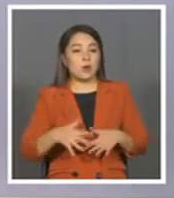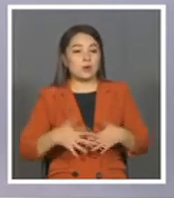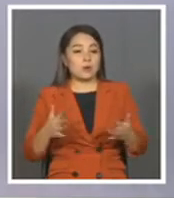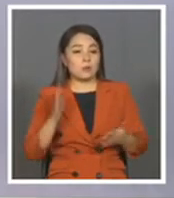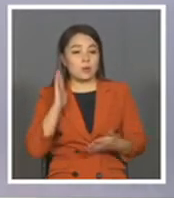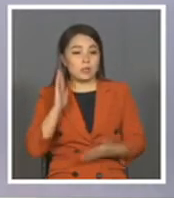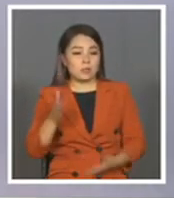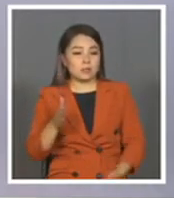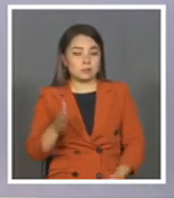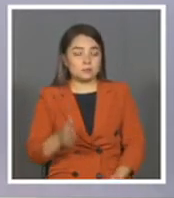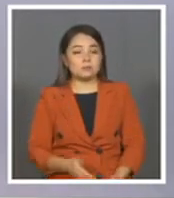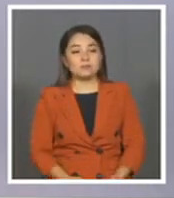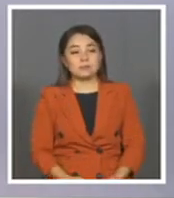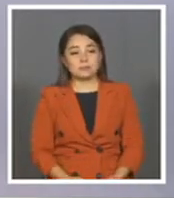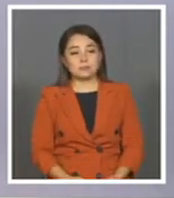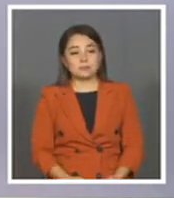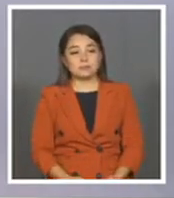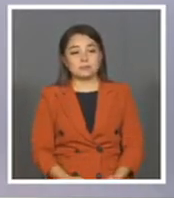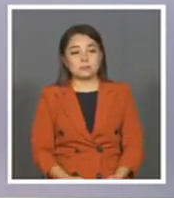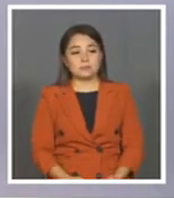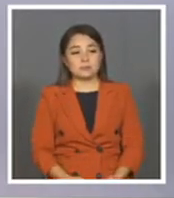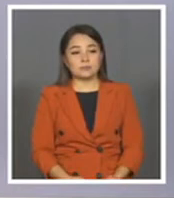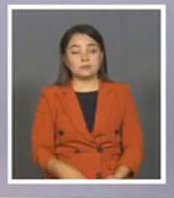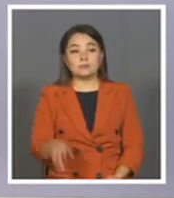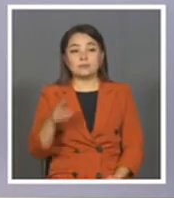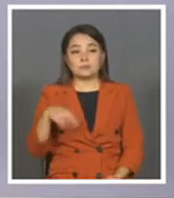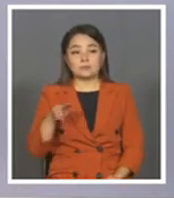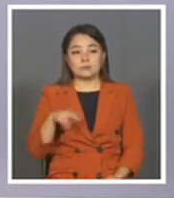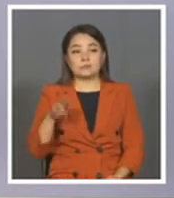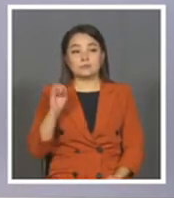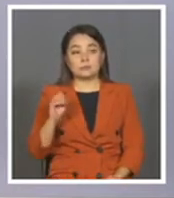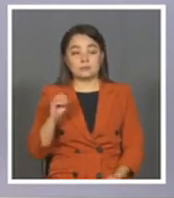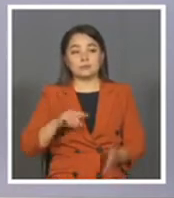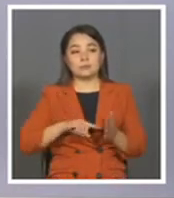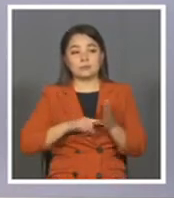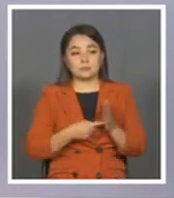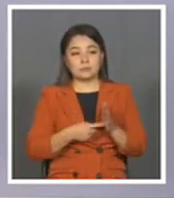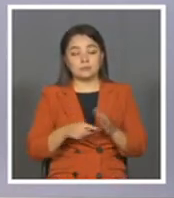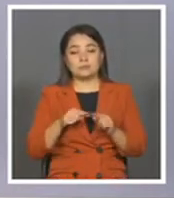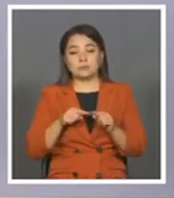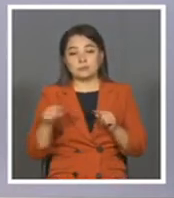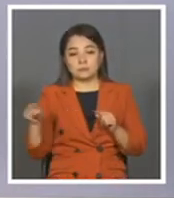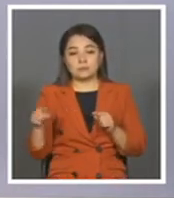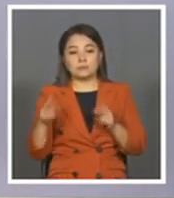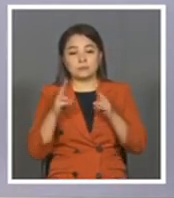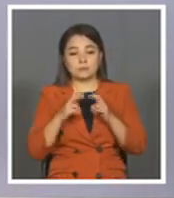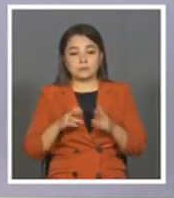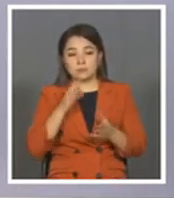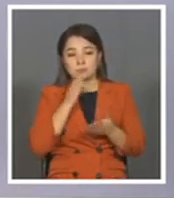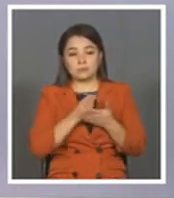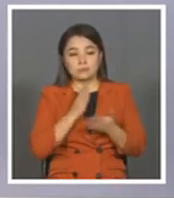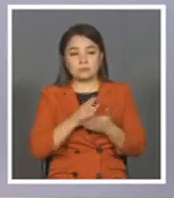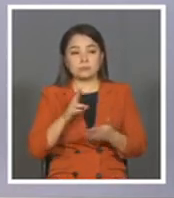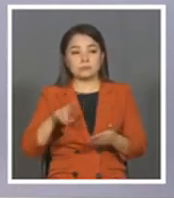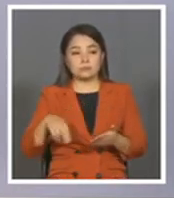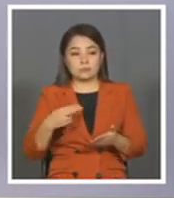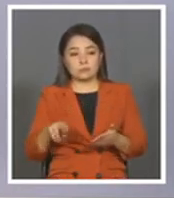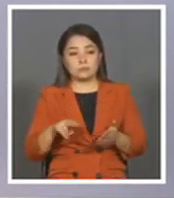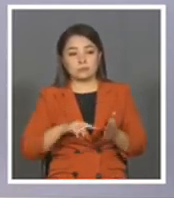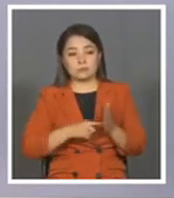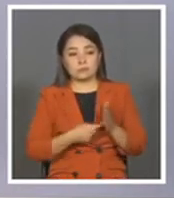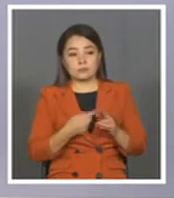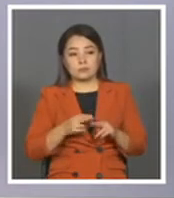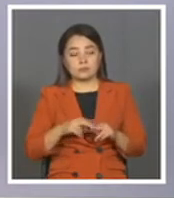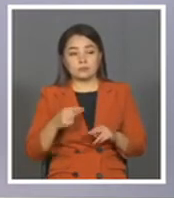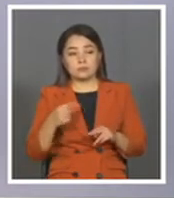екен. Келесі Д және Е нүктелерінің координаттарын салыстырамыз. Д нүктесінің координаты